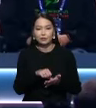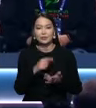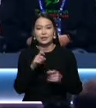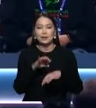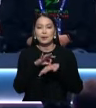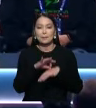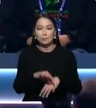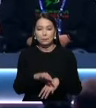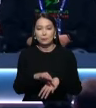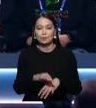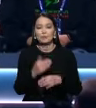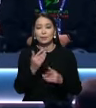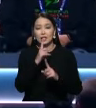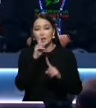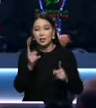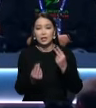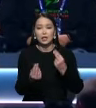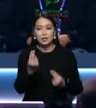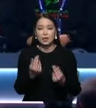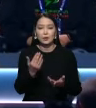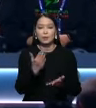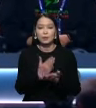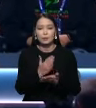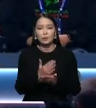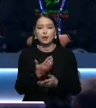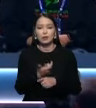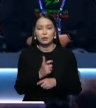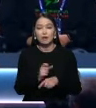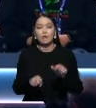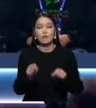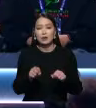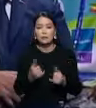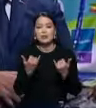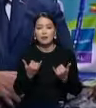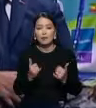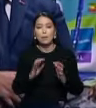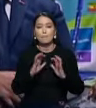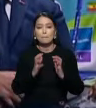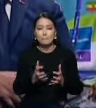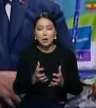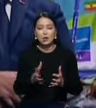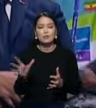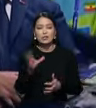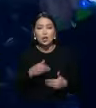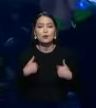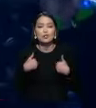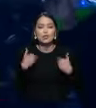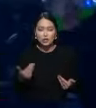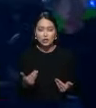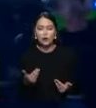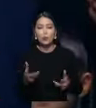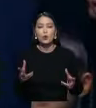игр. Это уникальные игры, которые не имеют аналогов, возможно, в современном мире. Я всем желаю